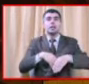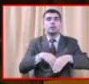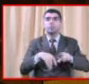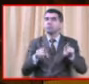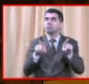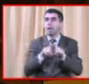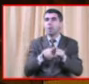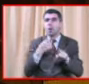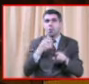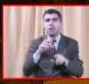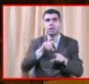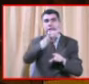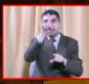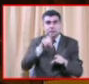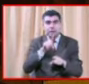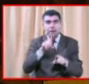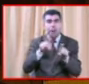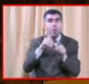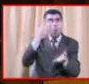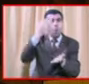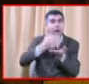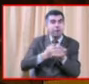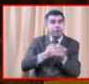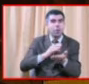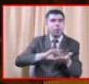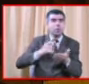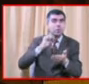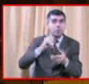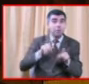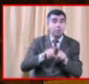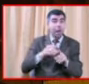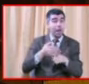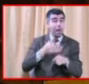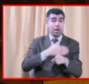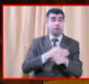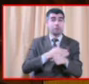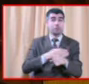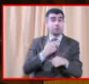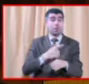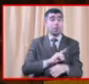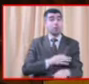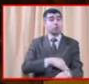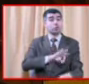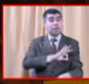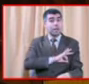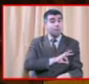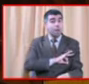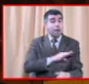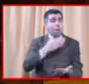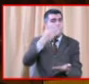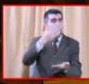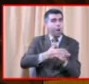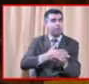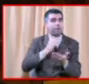علامة تشوير وكانوا مسؤولين محليين انهم كأدوا المسؤولية ديالهم على الأمانة ديالهم، كون